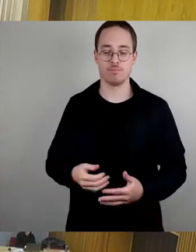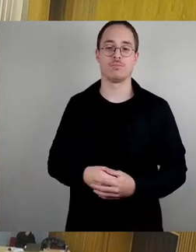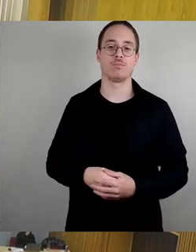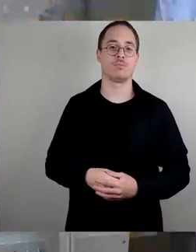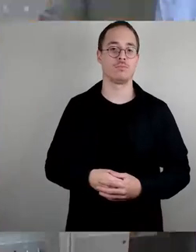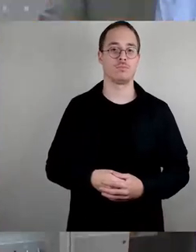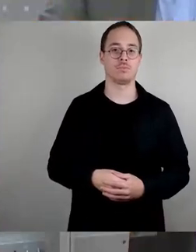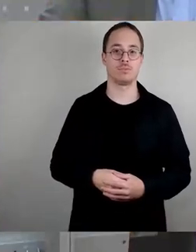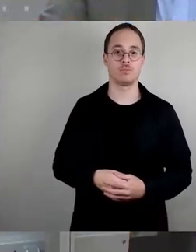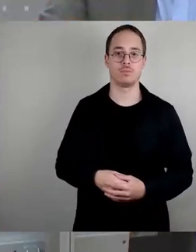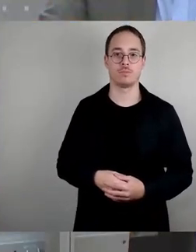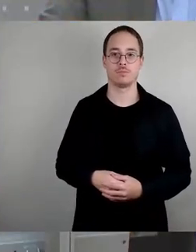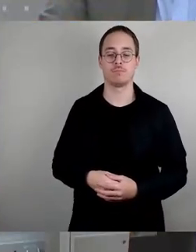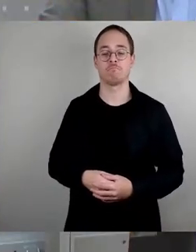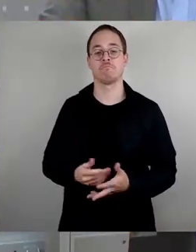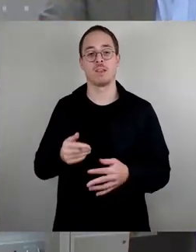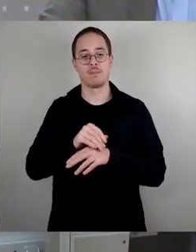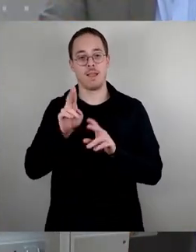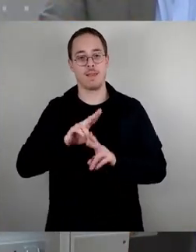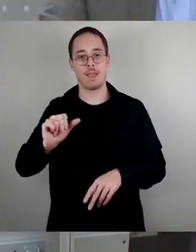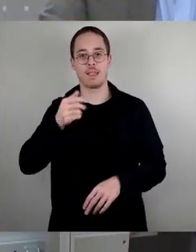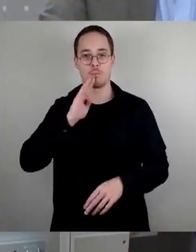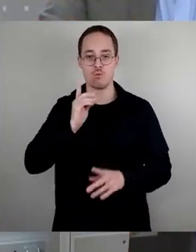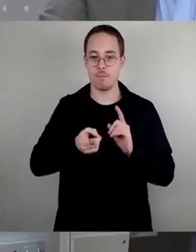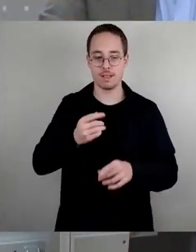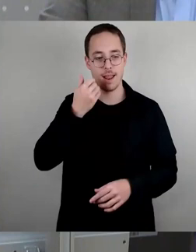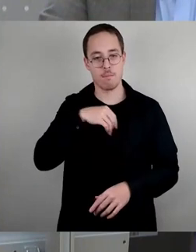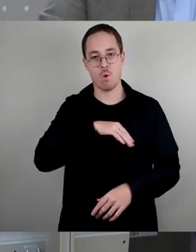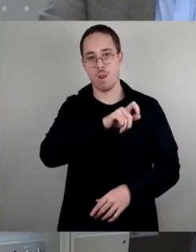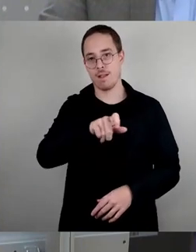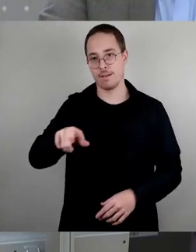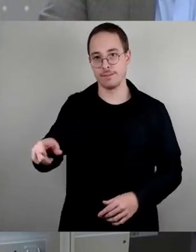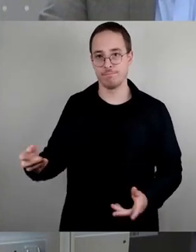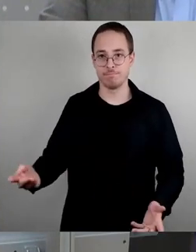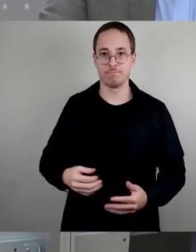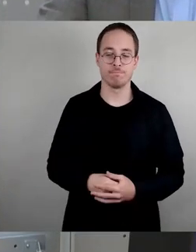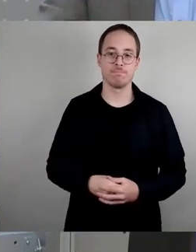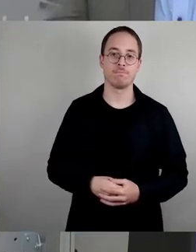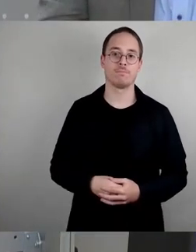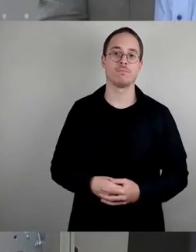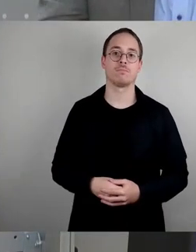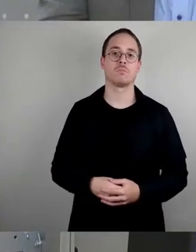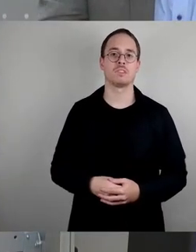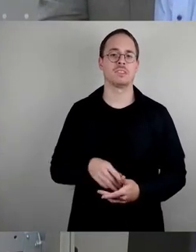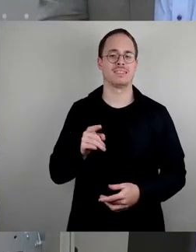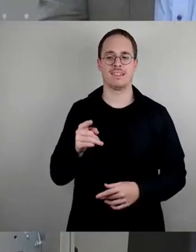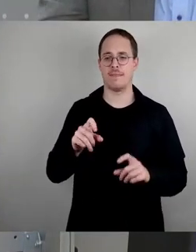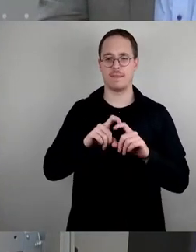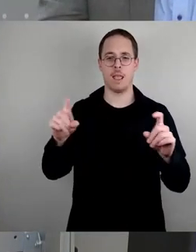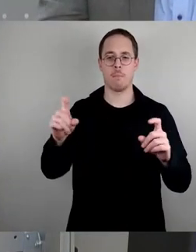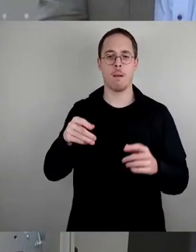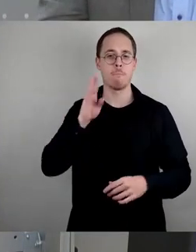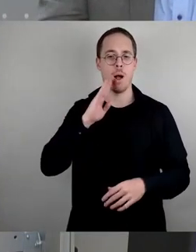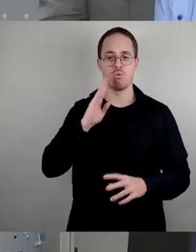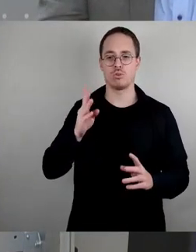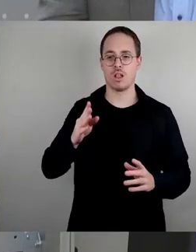Sehr geehrter erster Bürgermeister, liebe Kolleginnen und Kollegen, ich will ganz offen sein, dieses komplette Thema Bautzner Landstraße, Ullersdorfer